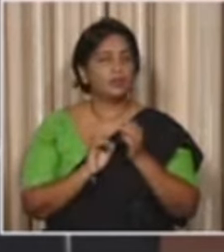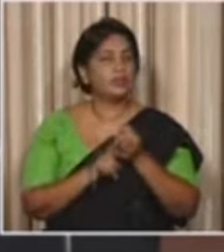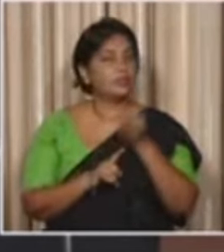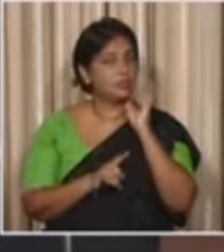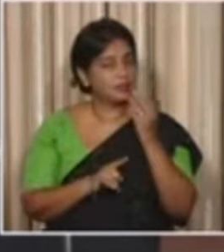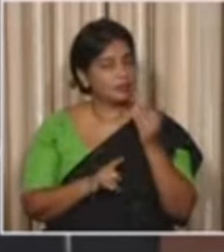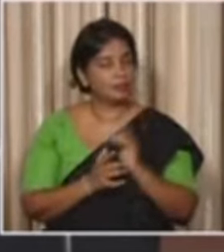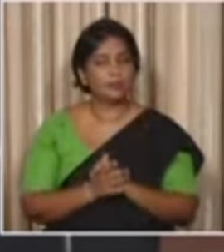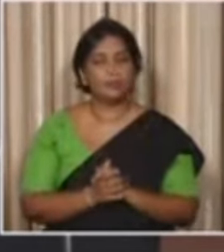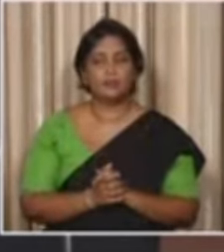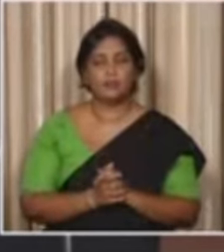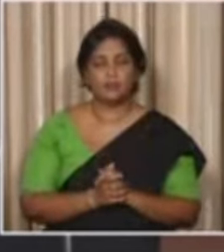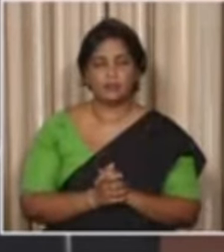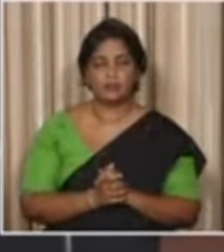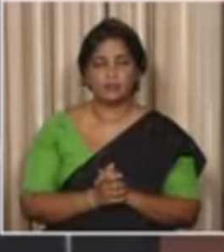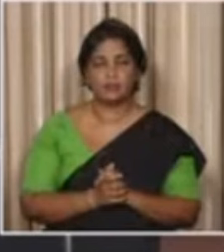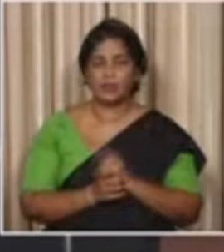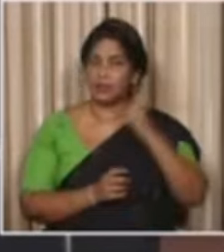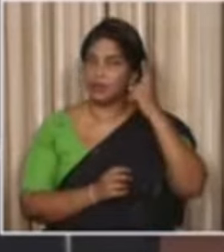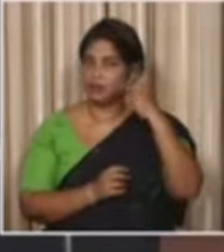සභාපතිතුමනි,